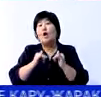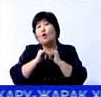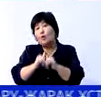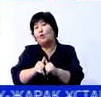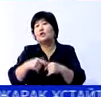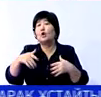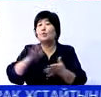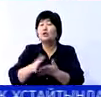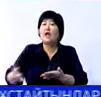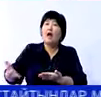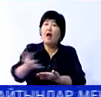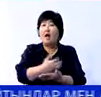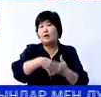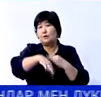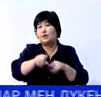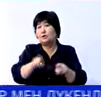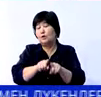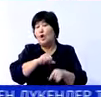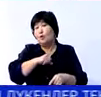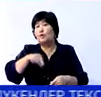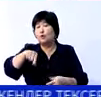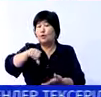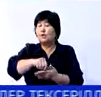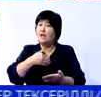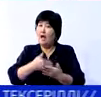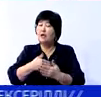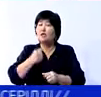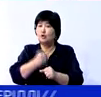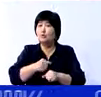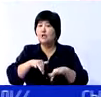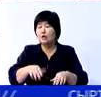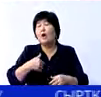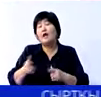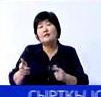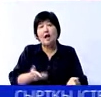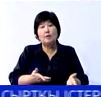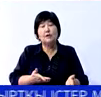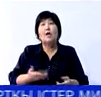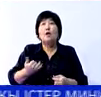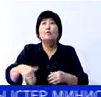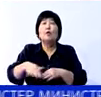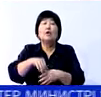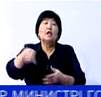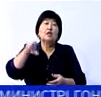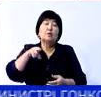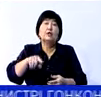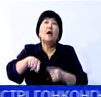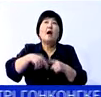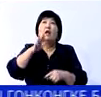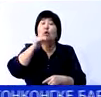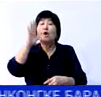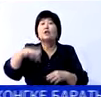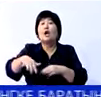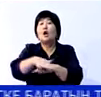бар, мусорларды алып кететін басқа бар, сосын өзімде осы жерде атсалысып жұмыс жасауға дайырмын. Ел аманатын арқалаған депутат алдағы уақытта да